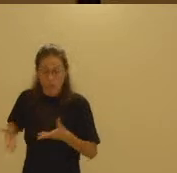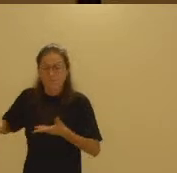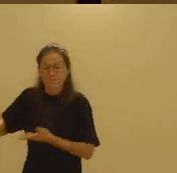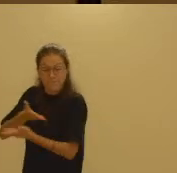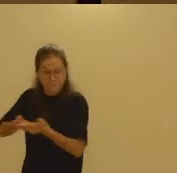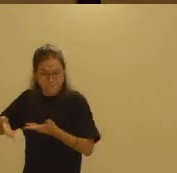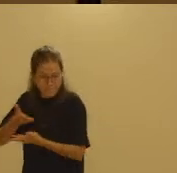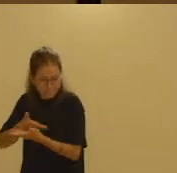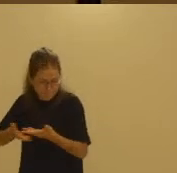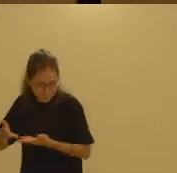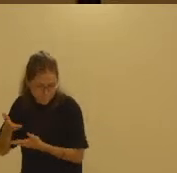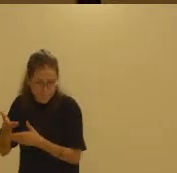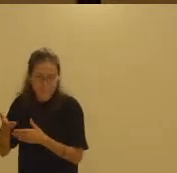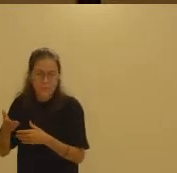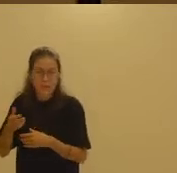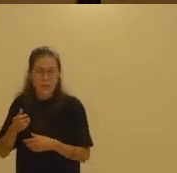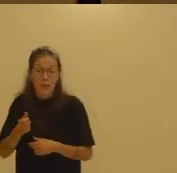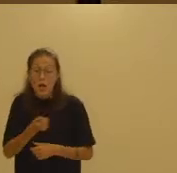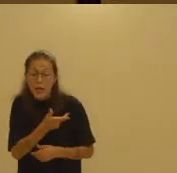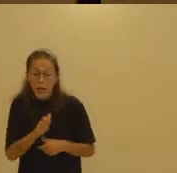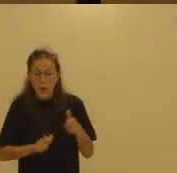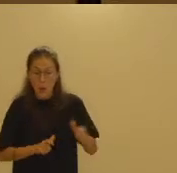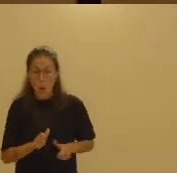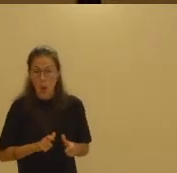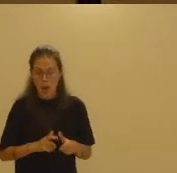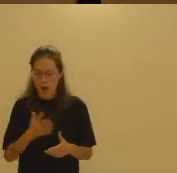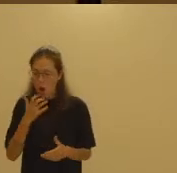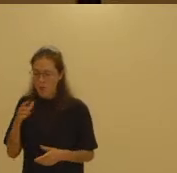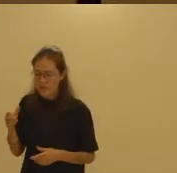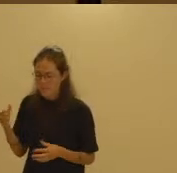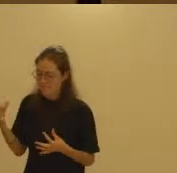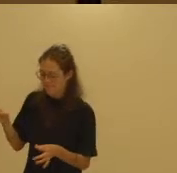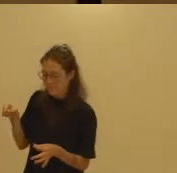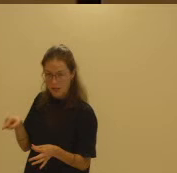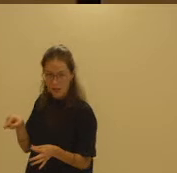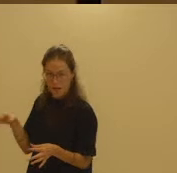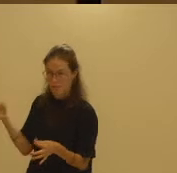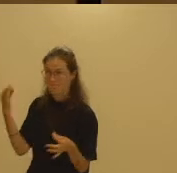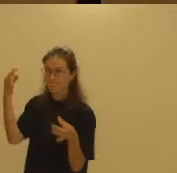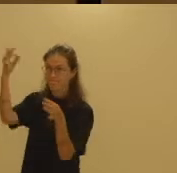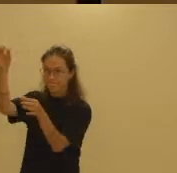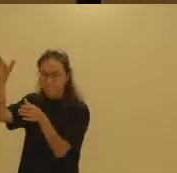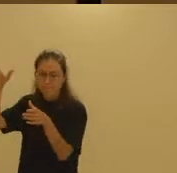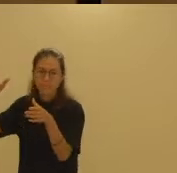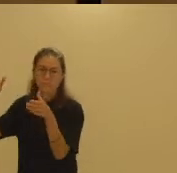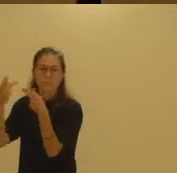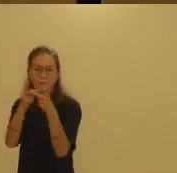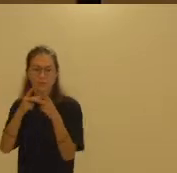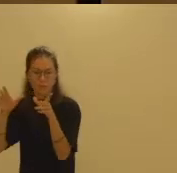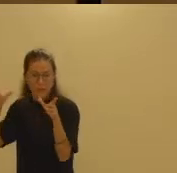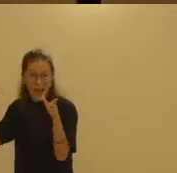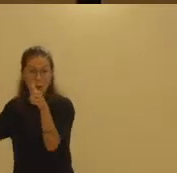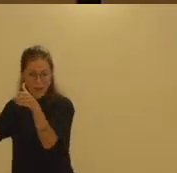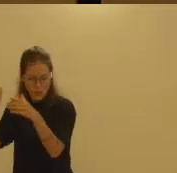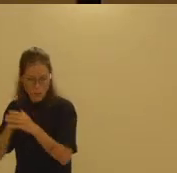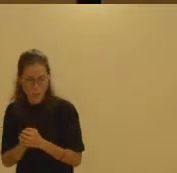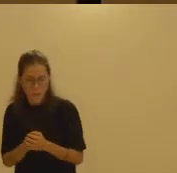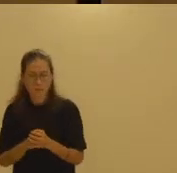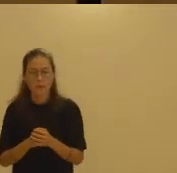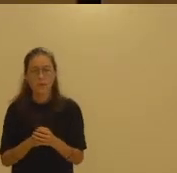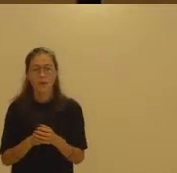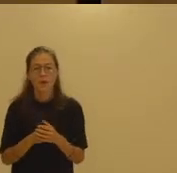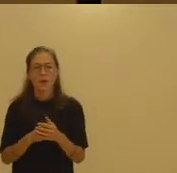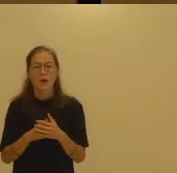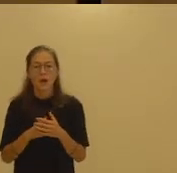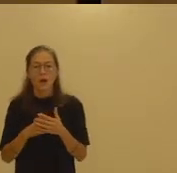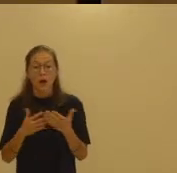conseil exécutif par quelques collègues. Et il est apparu effectivement que d'un côté, le département et de l'autre, l'aglo, quasiment de